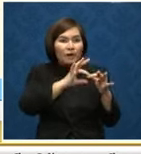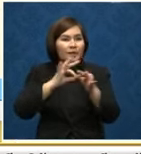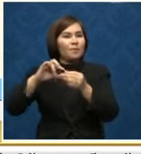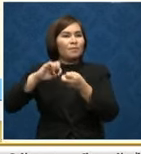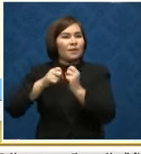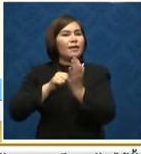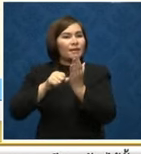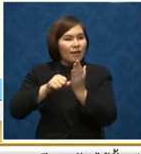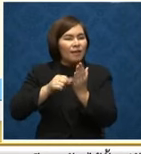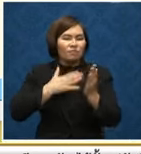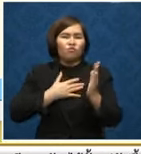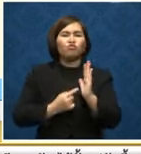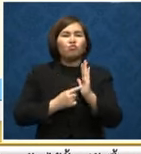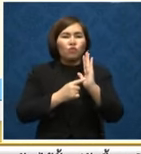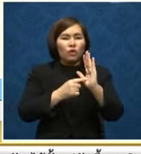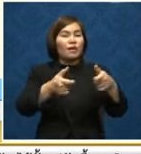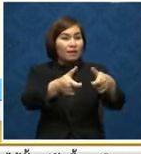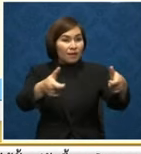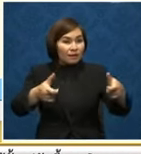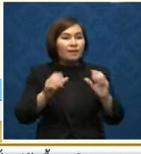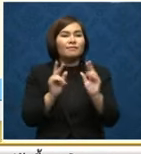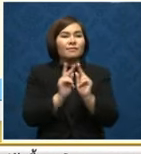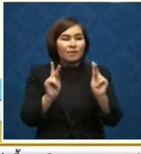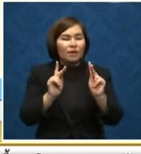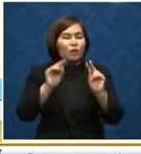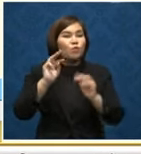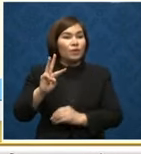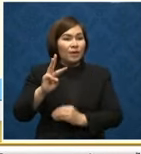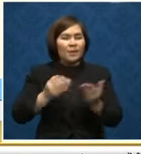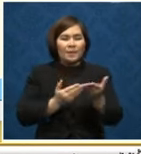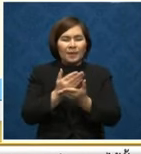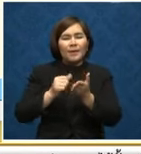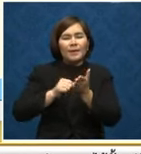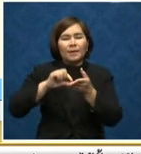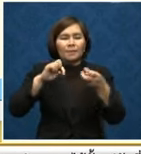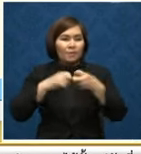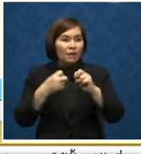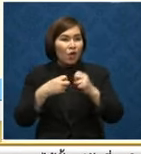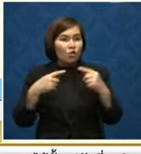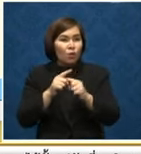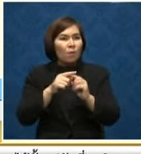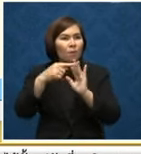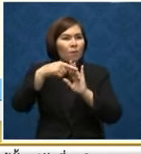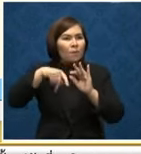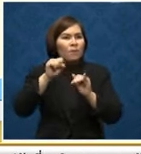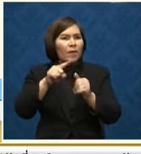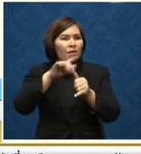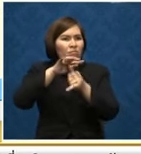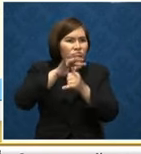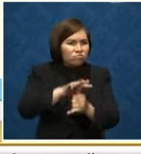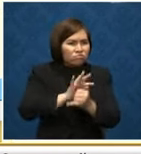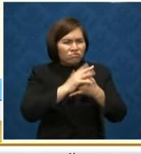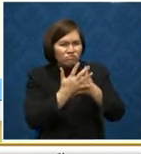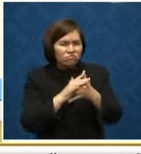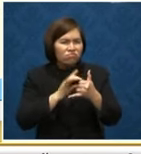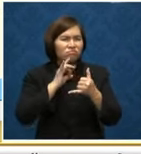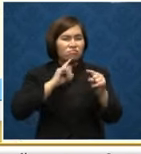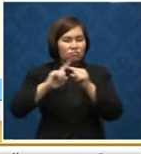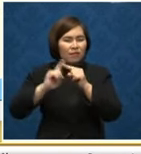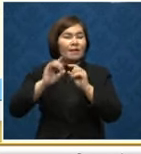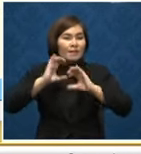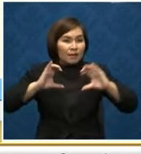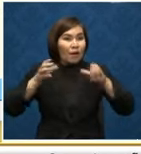แค่เรื่องเดียวนะครับรายงานของคณะกรรมการวิสามัญพิจารณาแก้ไขปัญหาการล่วงละเมิดทางเพศนำไปสู่การที่รัฐบาลชุดที่ผ่